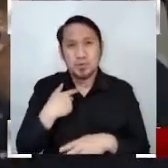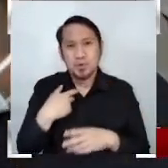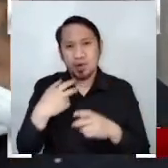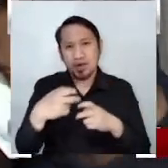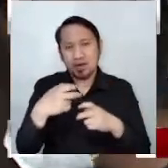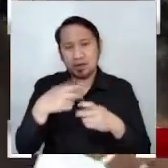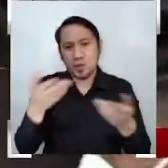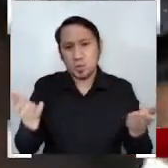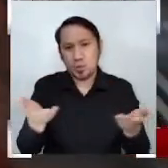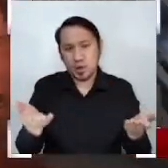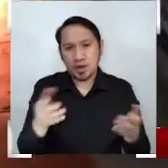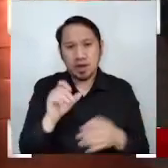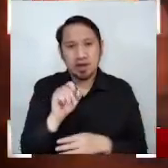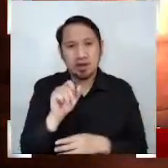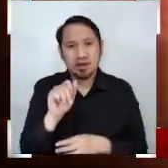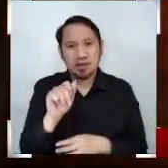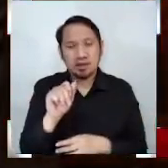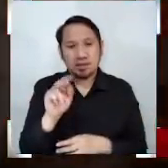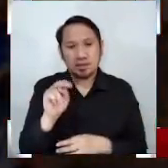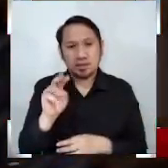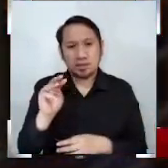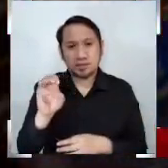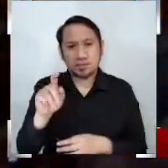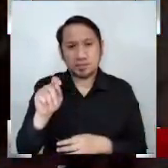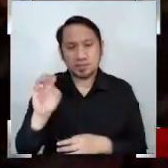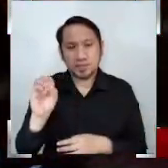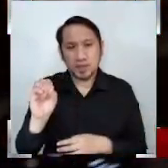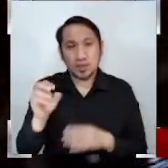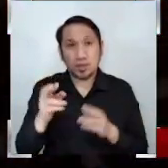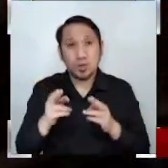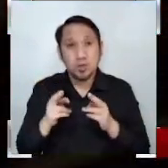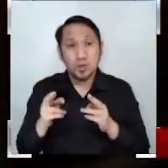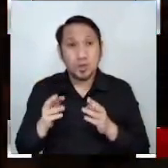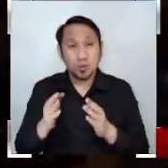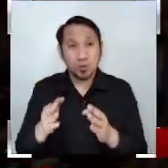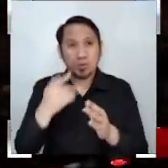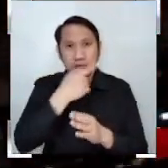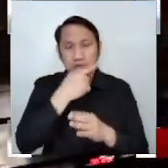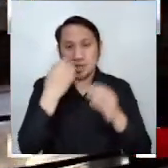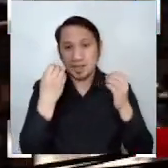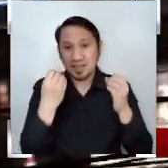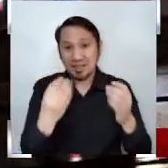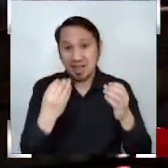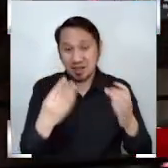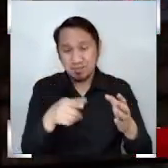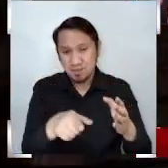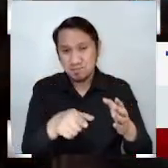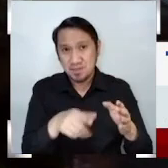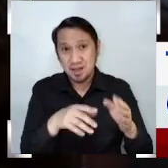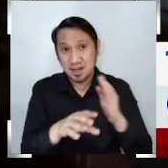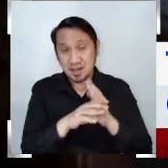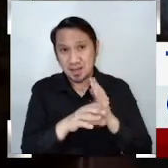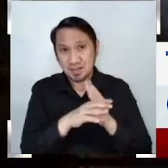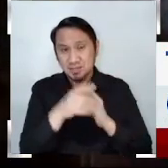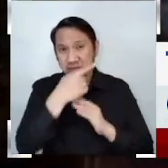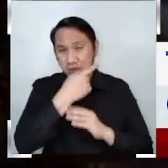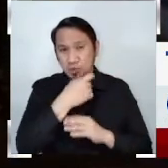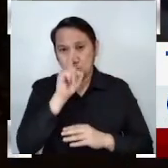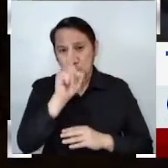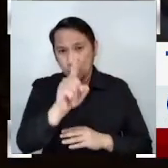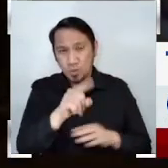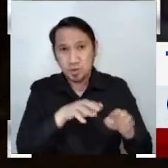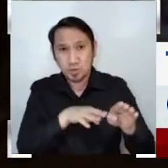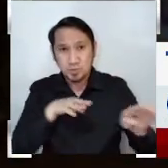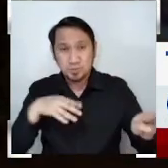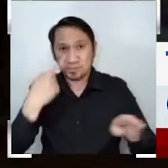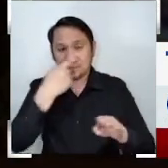Dahil kung makikita natin, napakarami na ng sasakyan dahil isang lane nitong Batasan Road ang isinira para